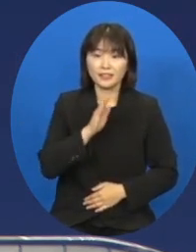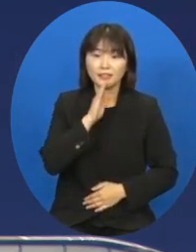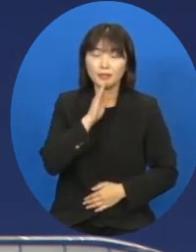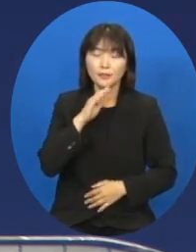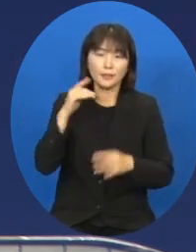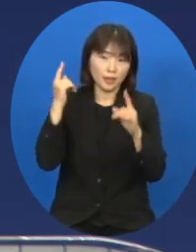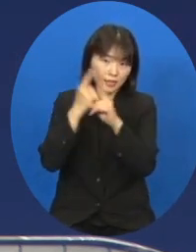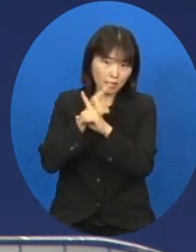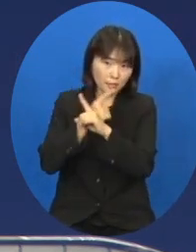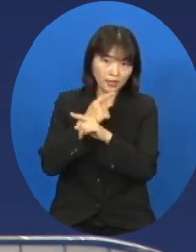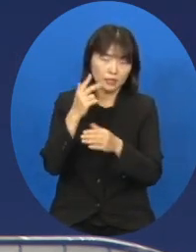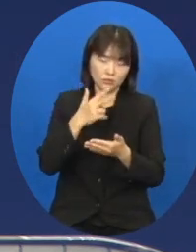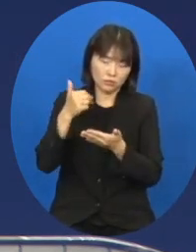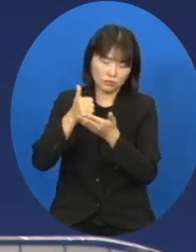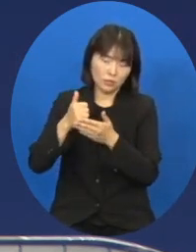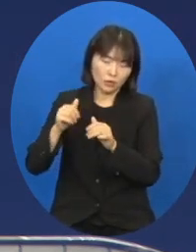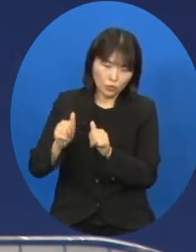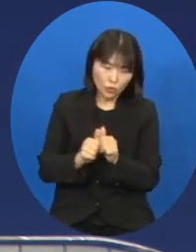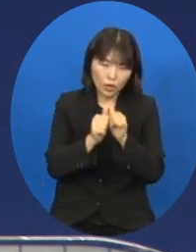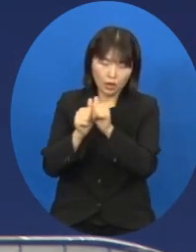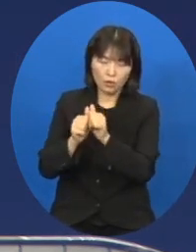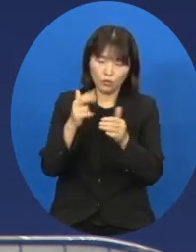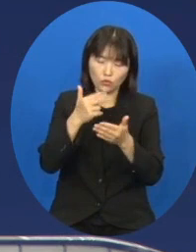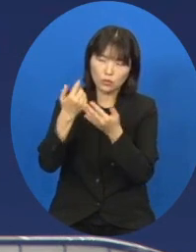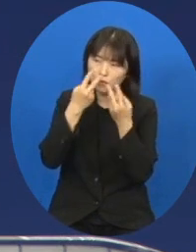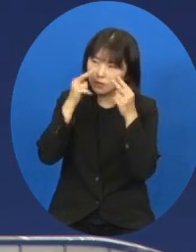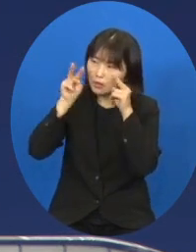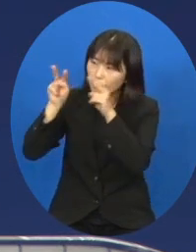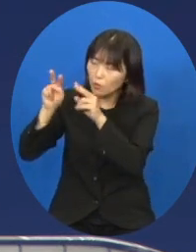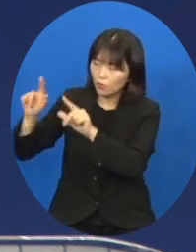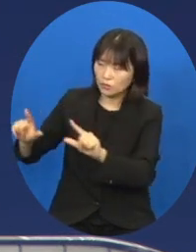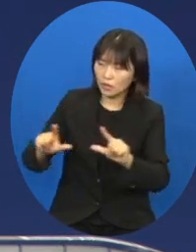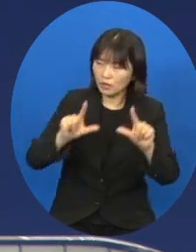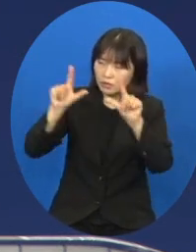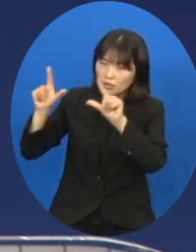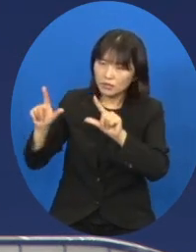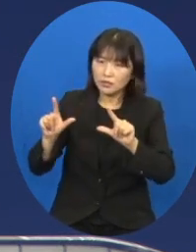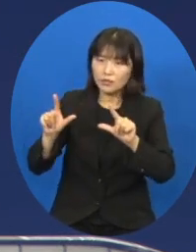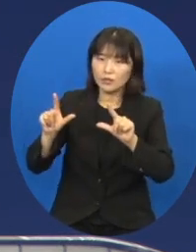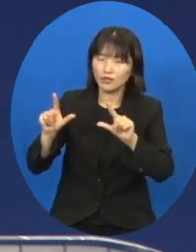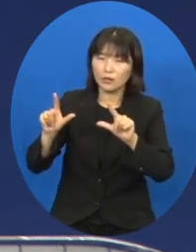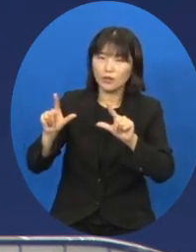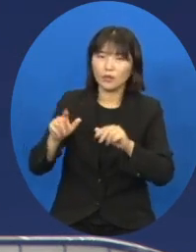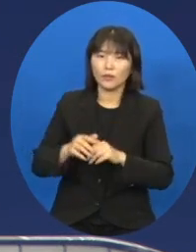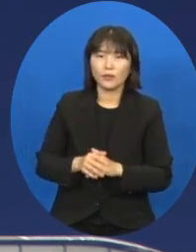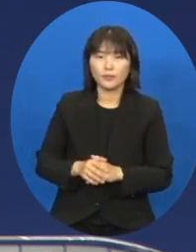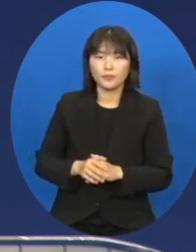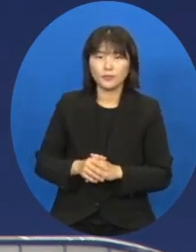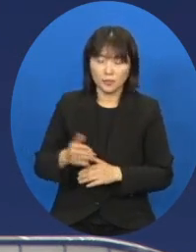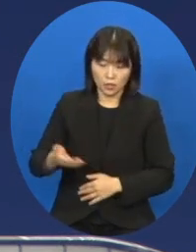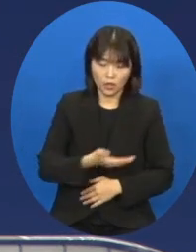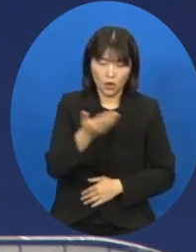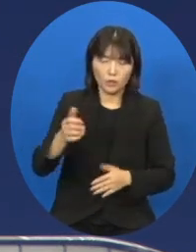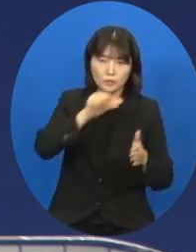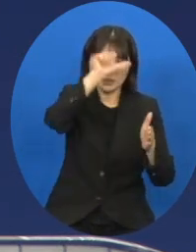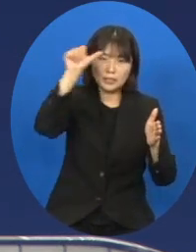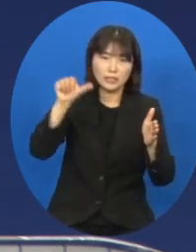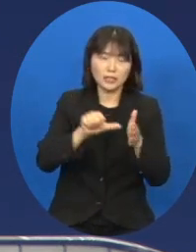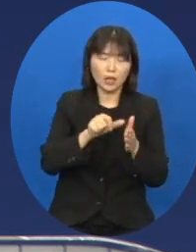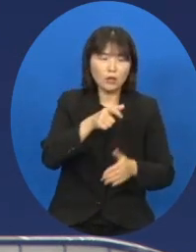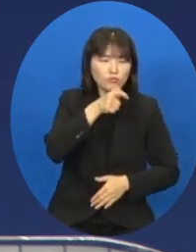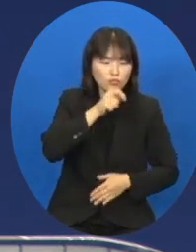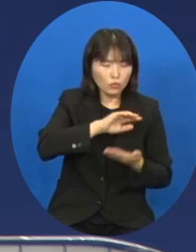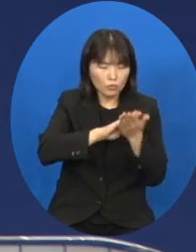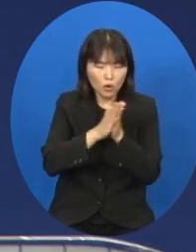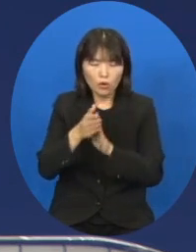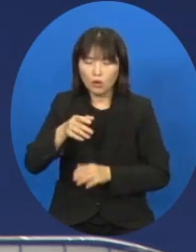날마다 주님과 동행하며 주님을 바라보고 살게 되는 것 자체가 여러분의 인생의 물이 포도주가